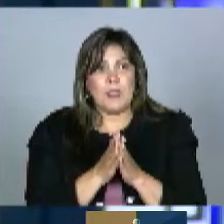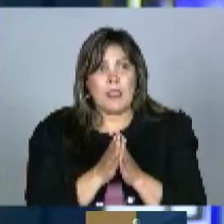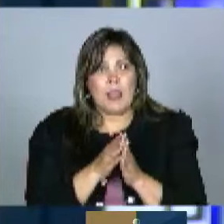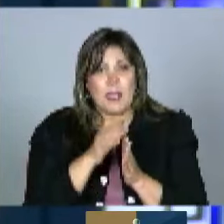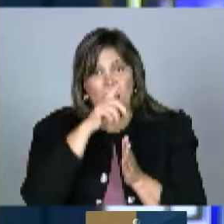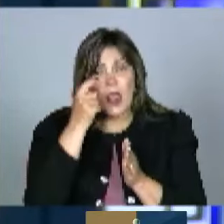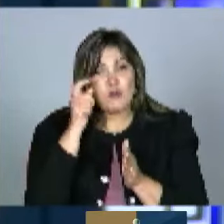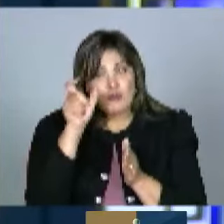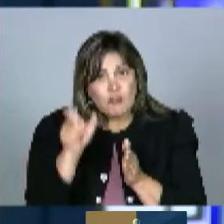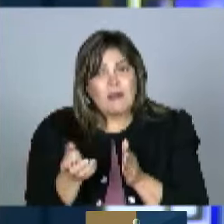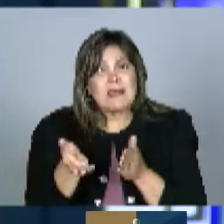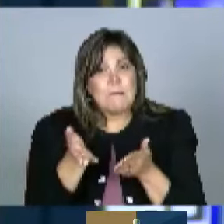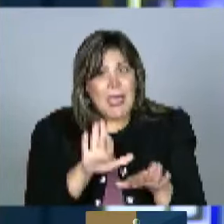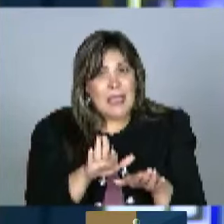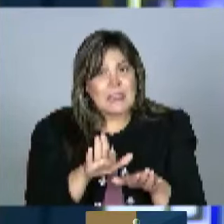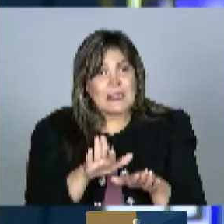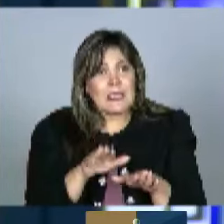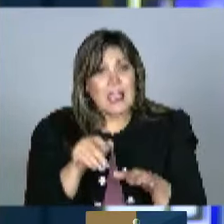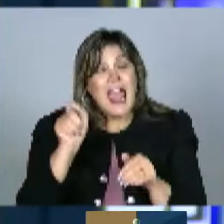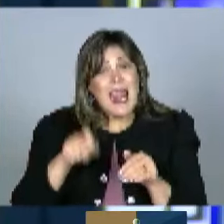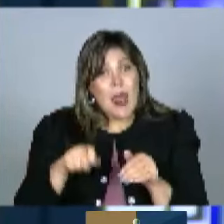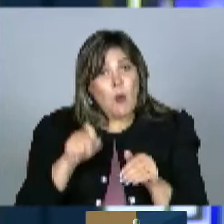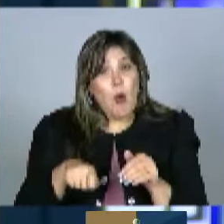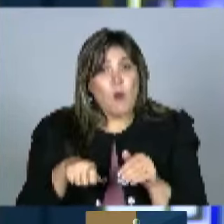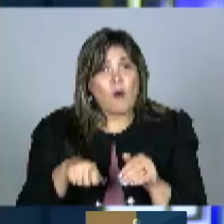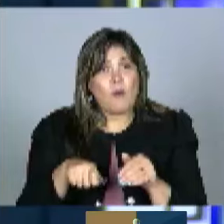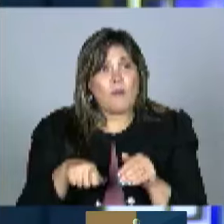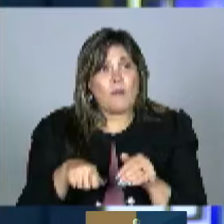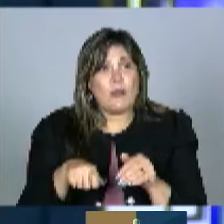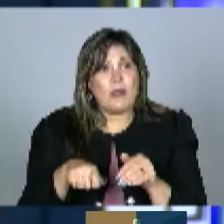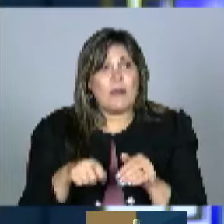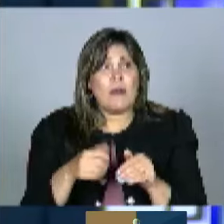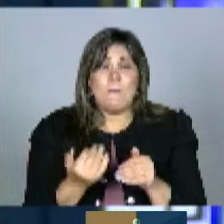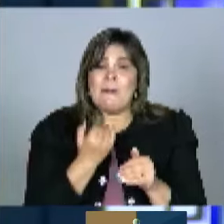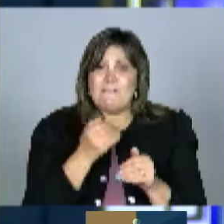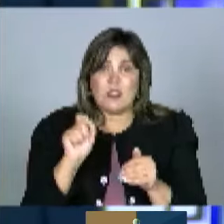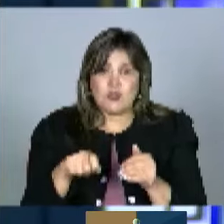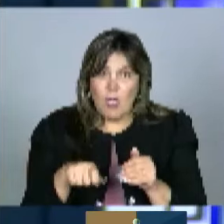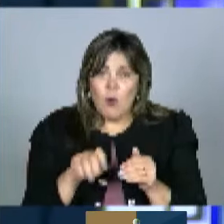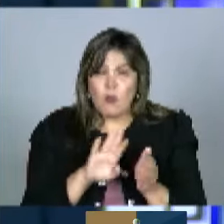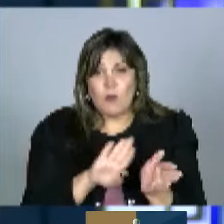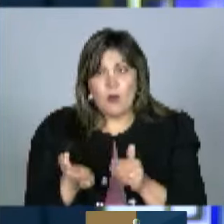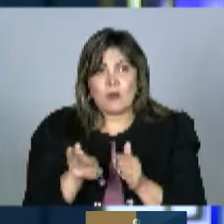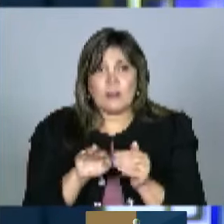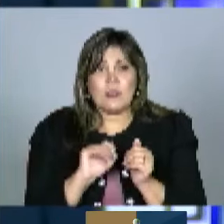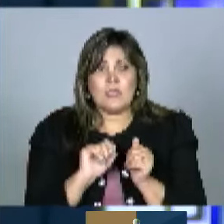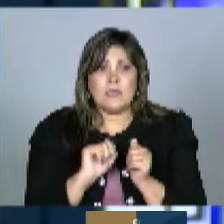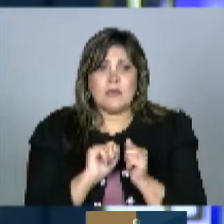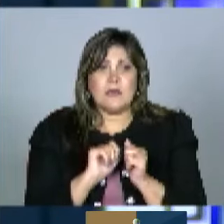هو واخد حكم قضائي ممكن يقدم هو ما عملش حكم قضائي بس عملش حكم قضائي